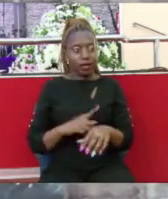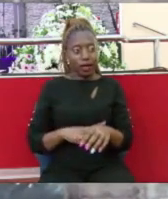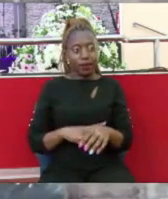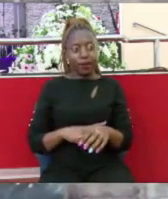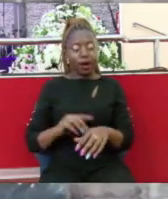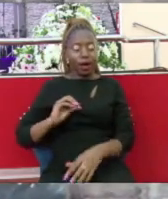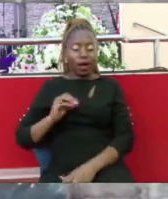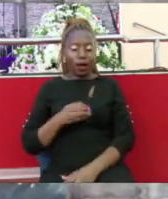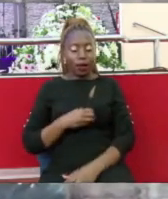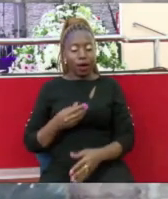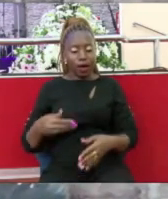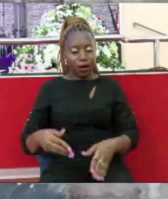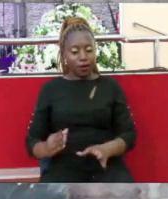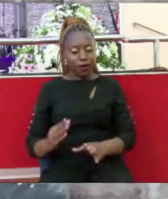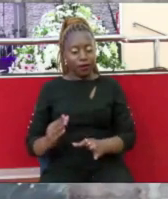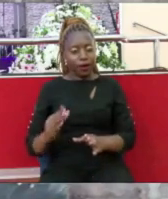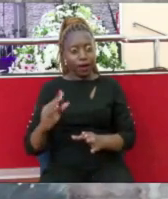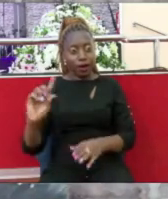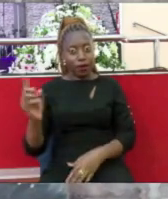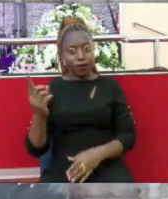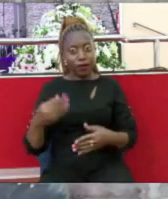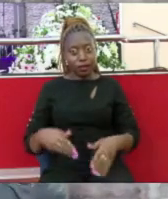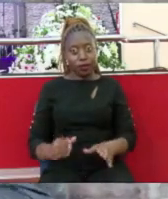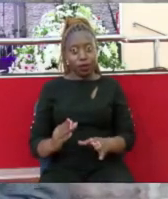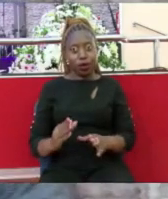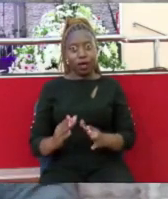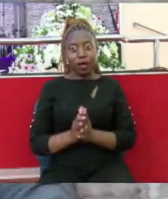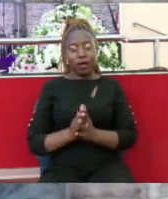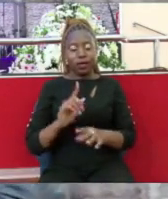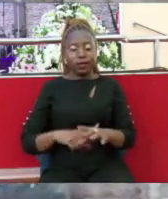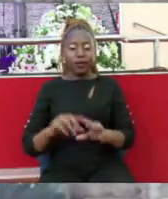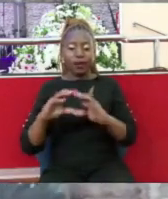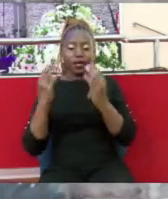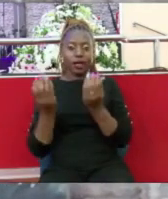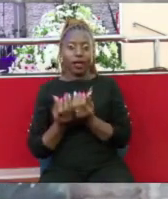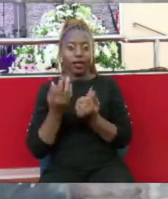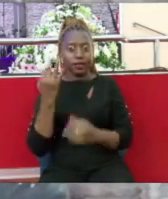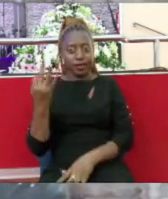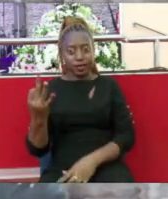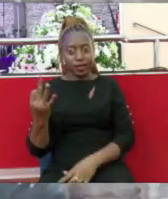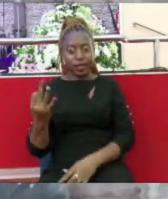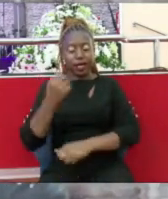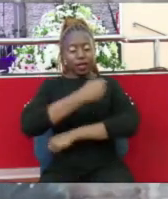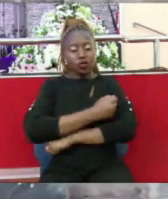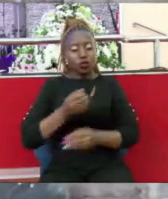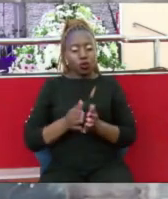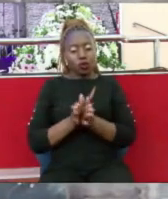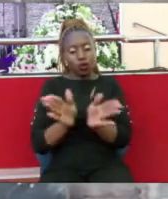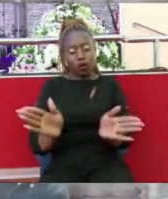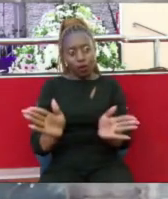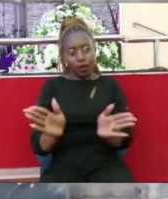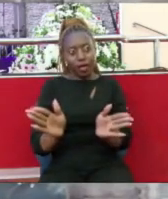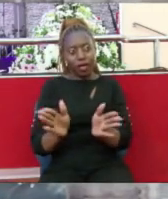grade 2 3 there. Nakumbuka watoto wangu wa kwanza na pili kwa darasa la pili na la tatu vile. And the school had opened. Na shule ikawa imefunguliwa. It was